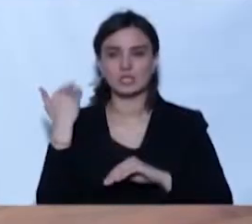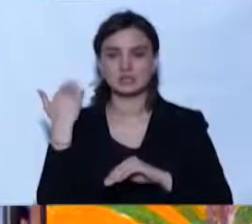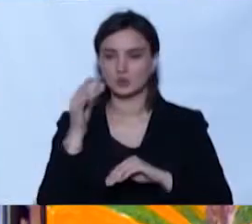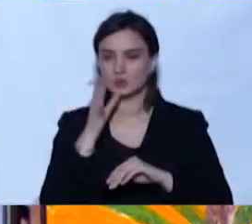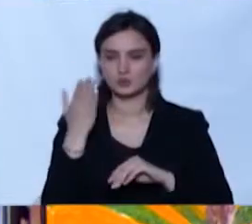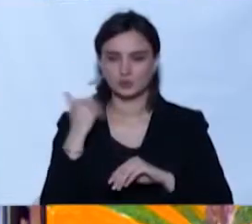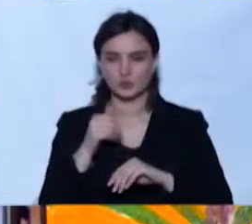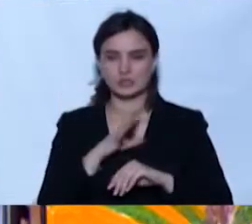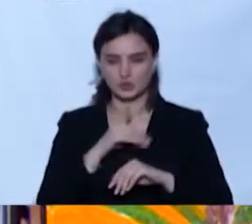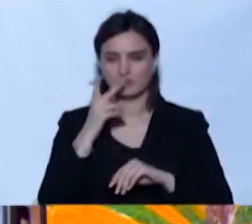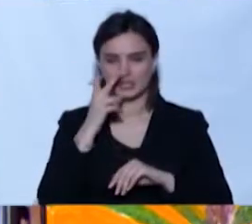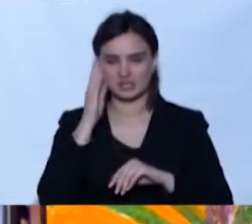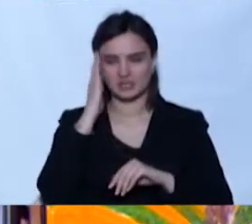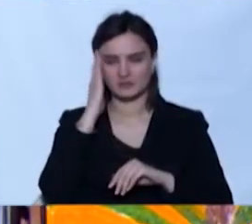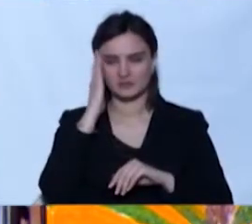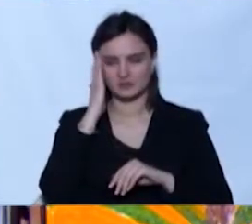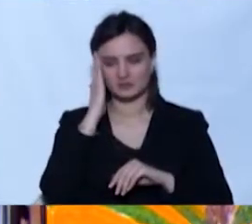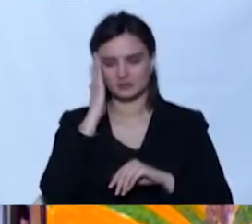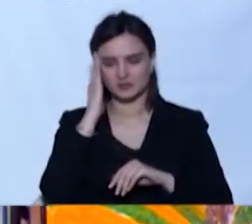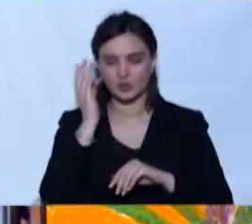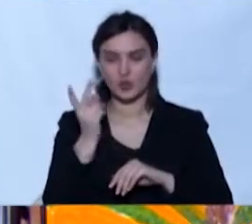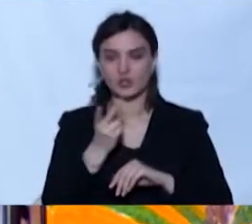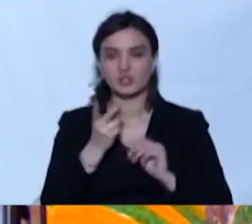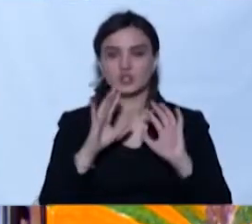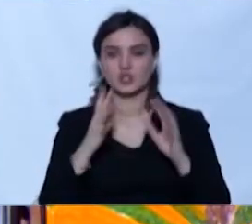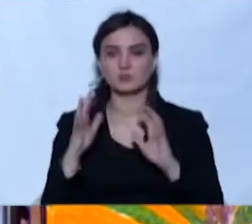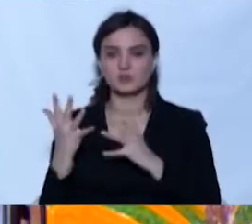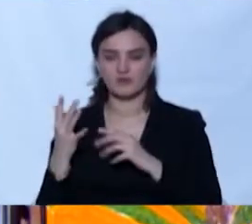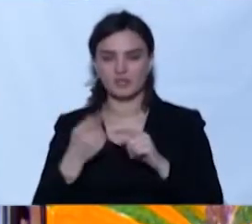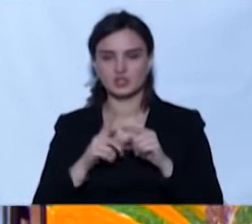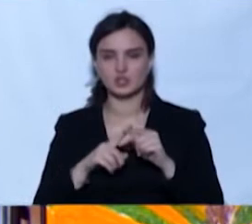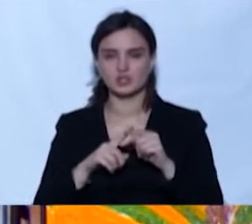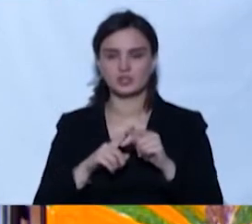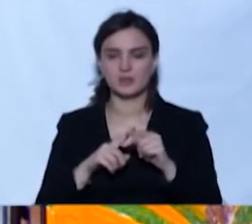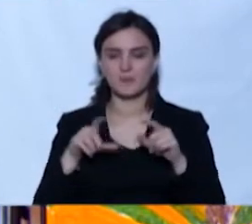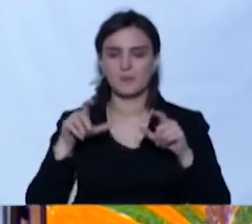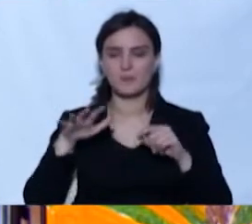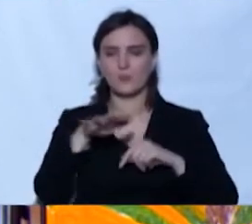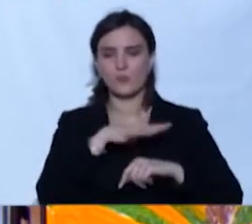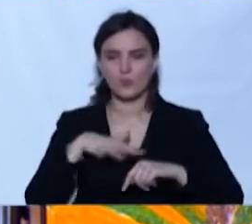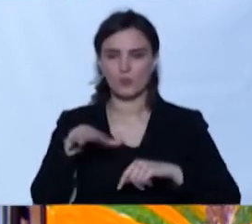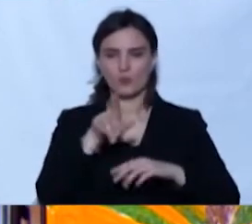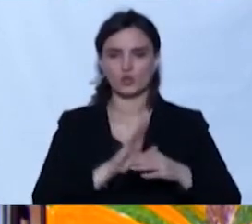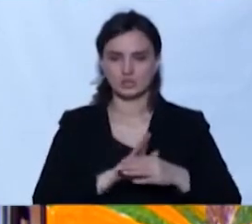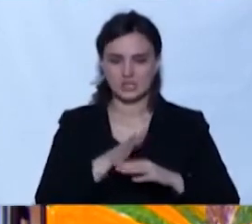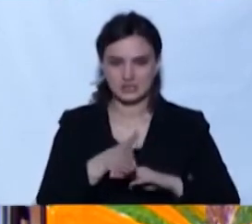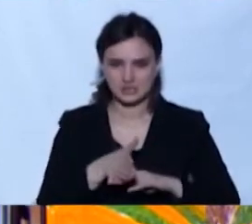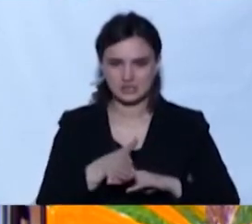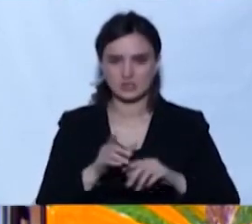ხედავთ, რომ ორივე შემთხვევაში, პროპილების წინაც და მერე მოედანზეც, რომელიღაცა მხარე მასით